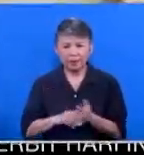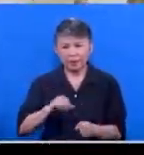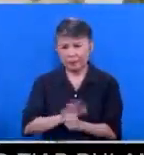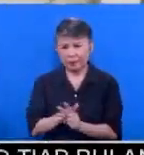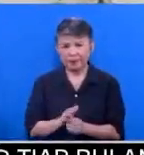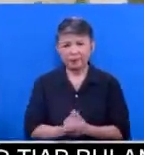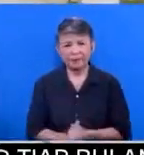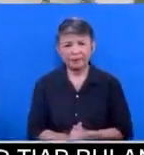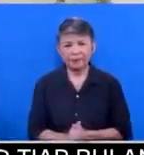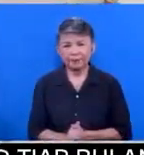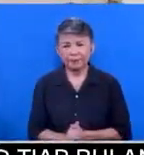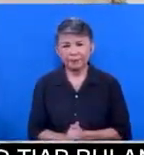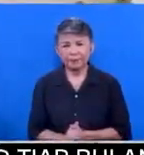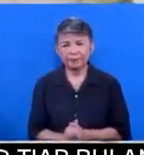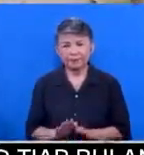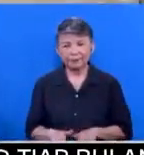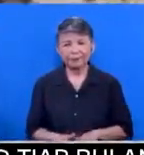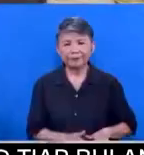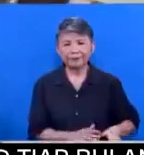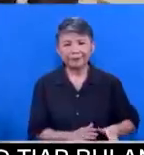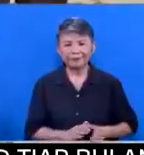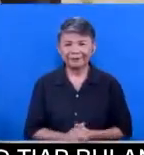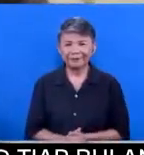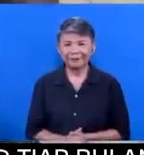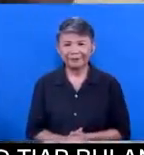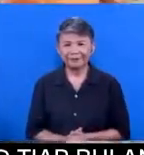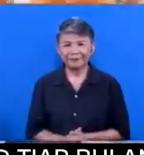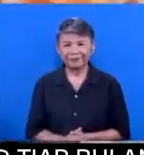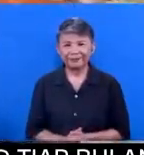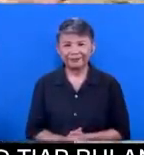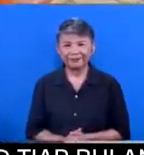Laisa Nissa Rizki Rahadian Bandung Jawa Barat